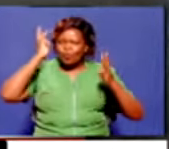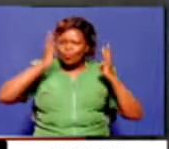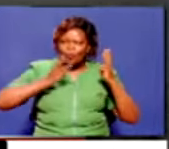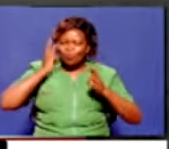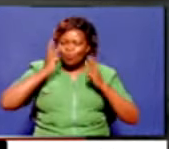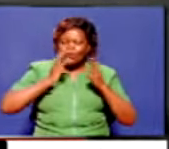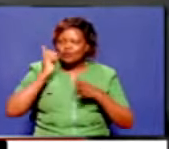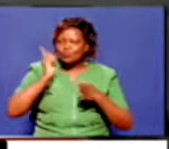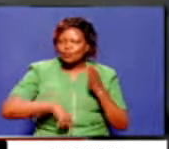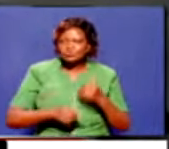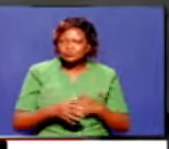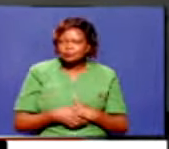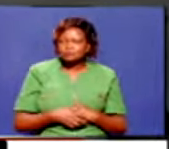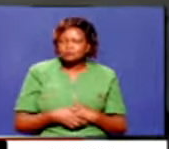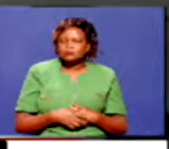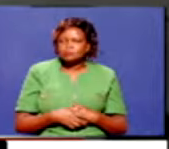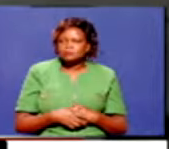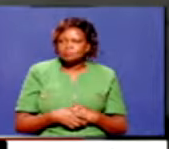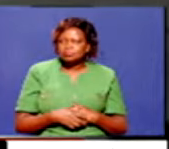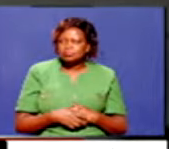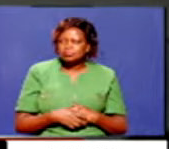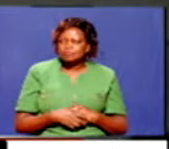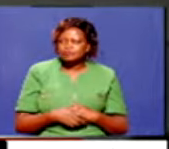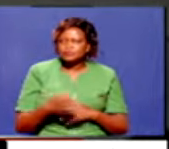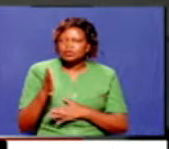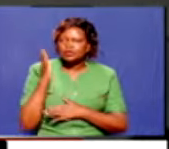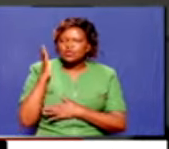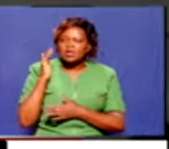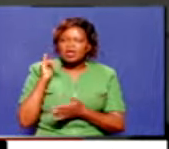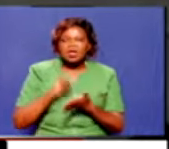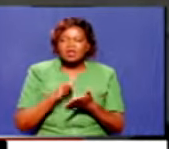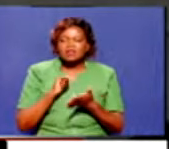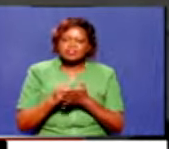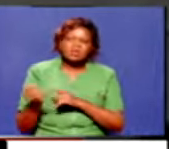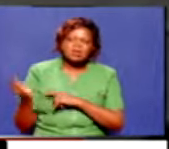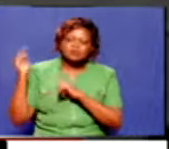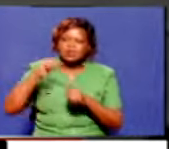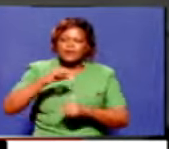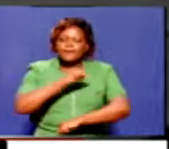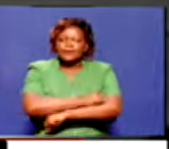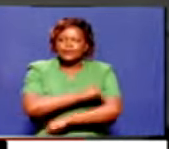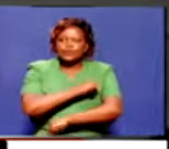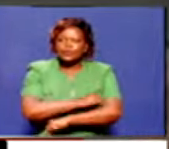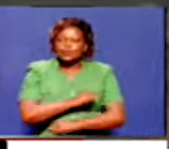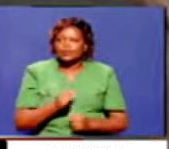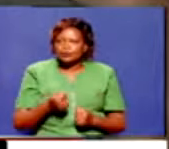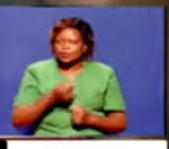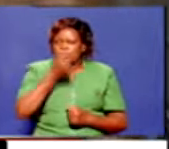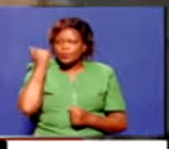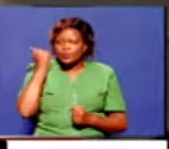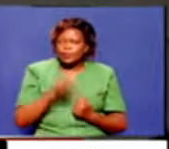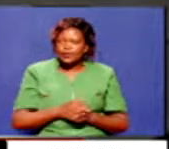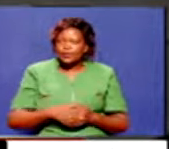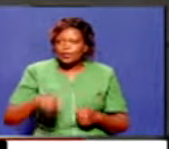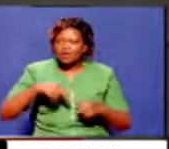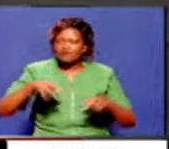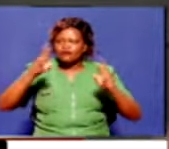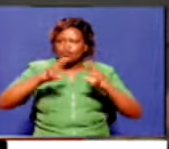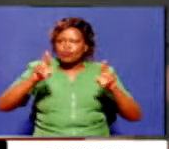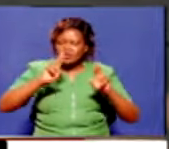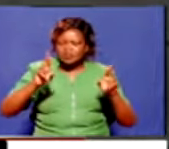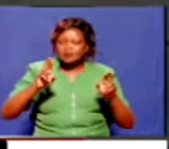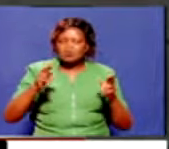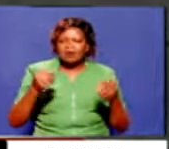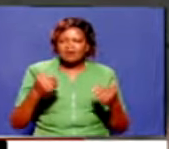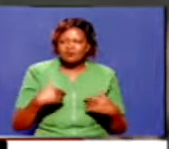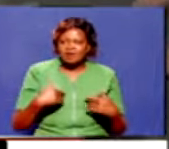thing. The insecurity that has already come into the school. Because we have already encountered